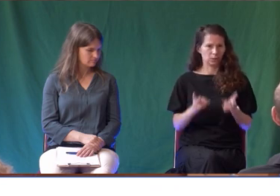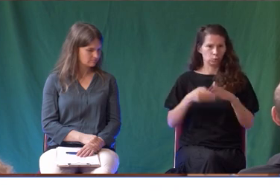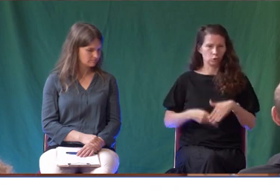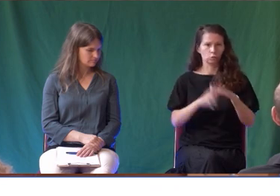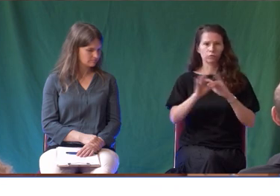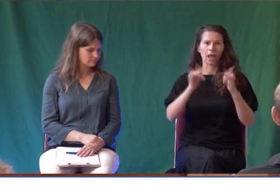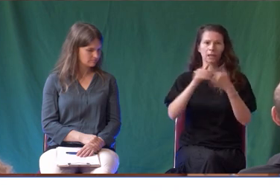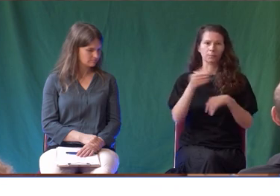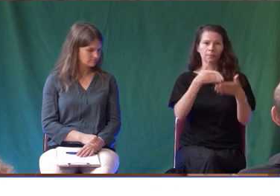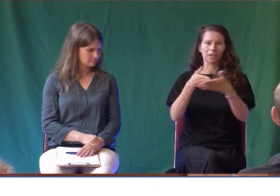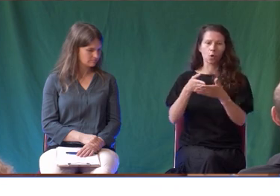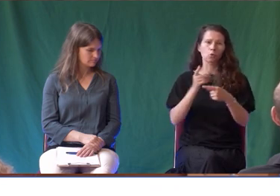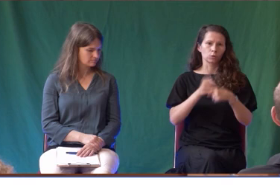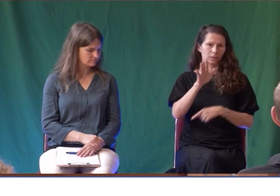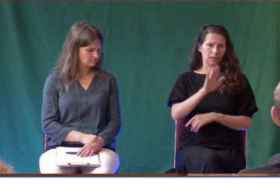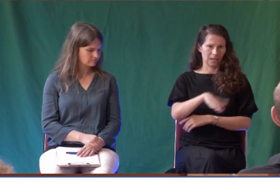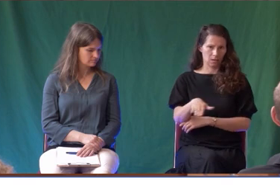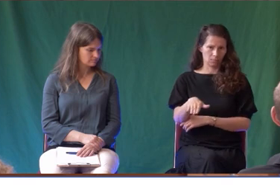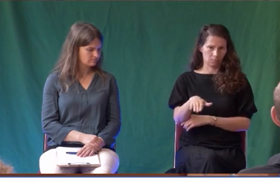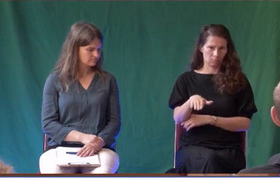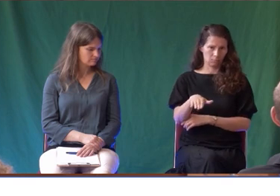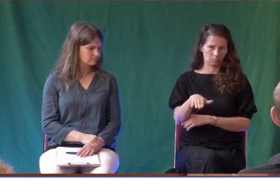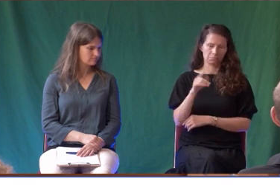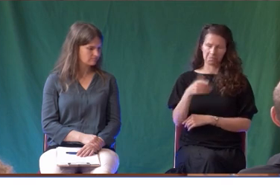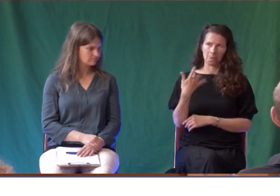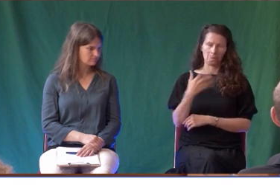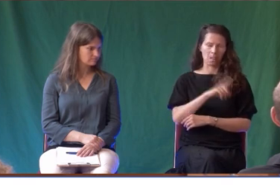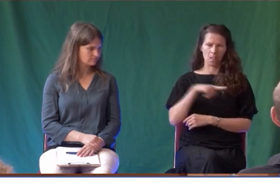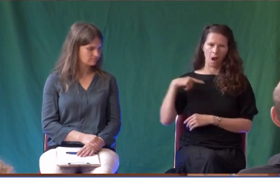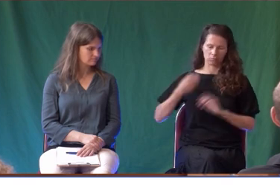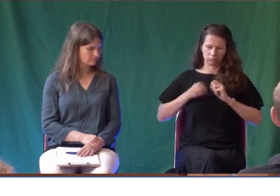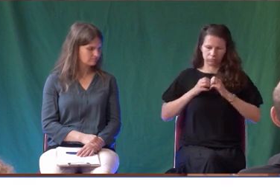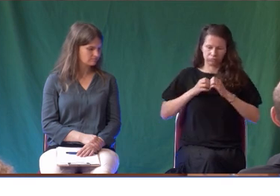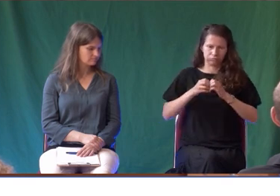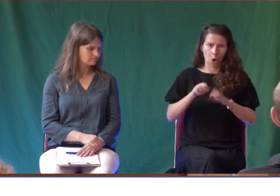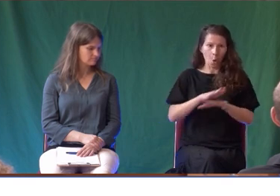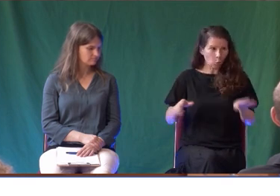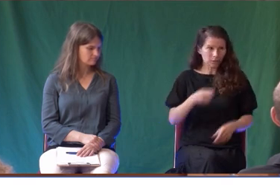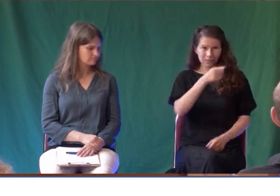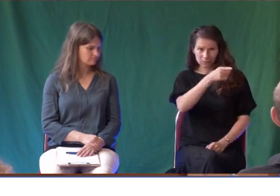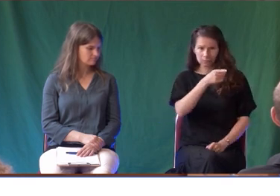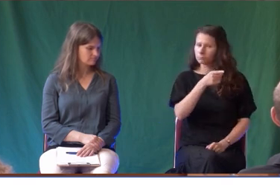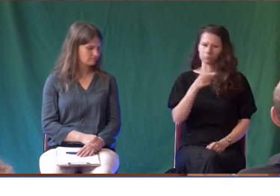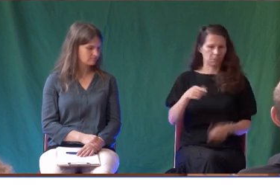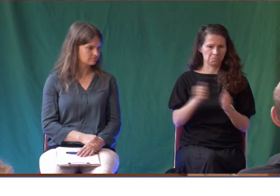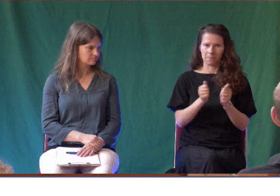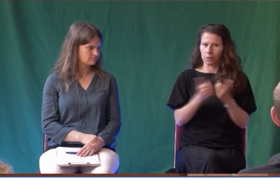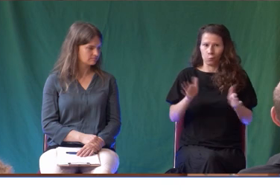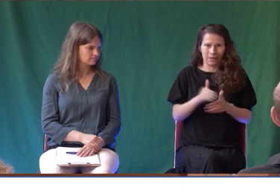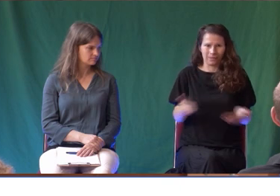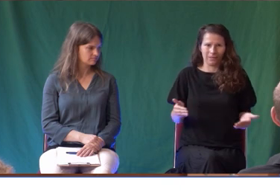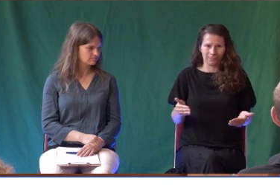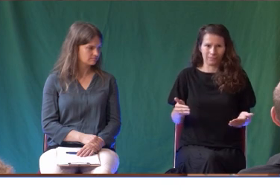Behinderung und deren Kinder das hat lange gedauert ohne sie gäbe es das Papier nie und das ist auch so ein Ding was in den